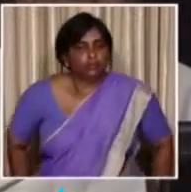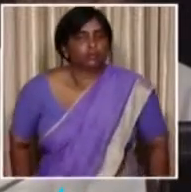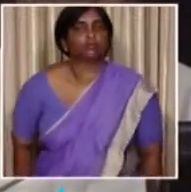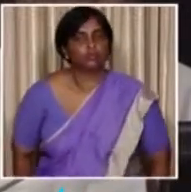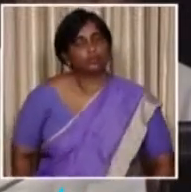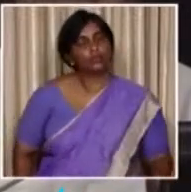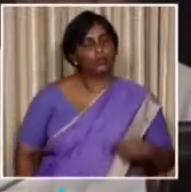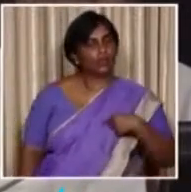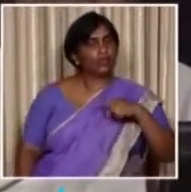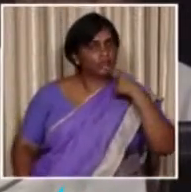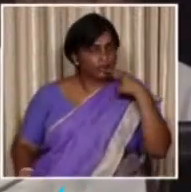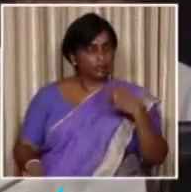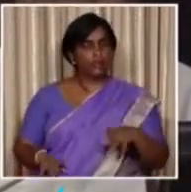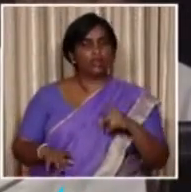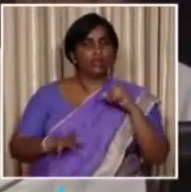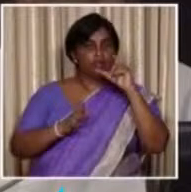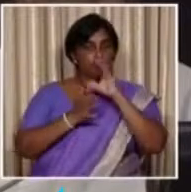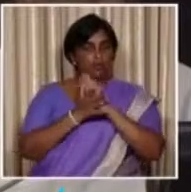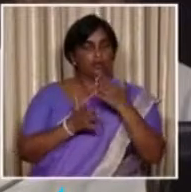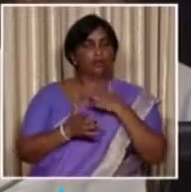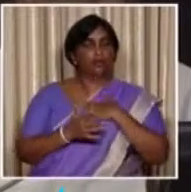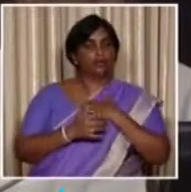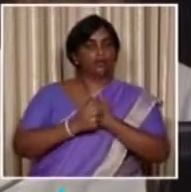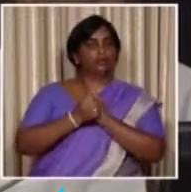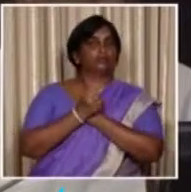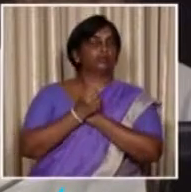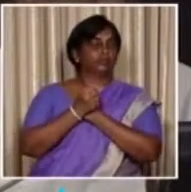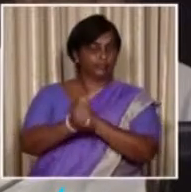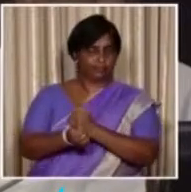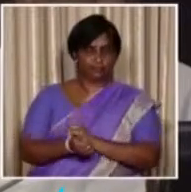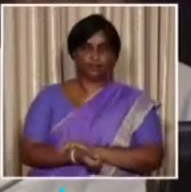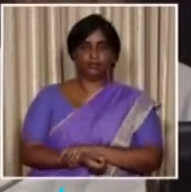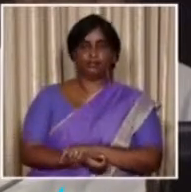කිව්වා අවසානයේදී චම්පිකයි මමයි හිරේ ගිහිලා නැවතුණා